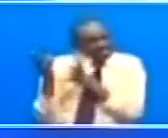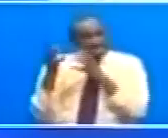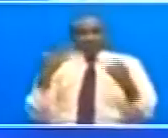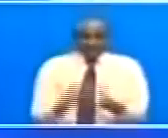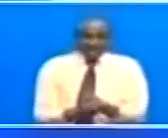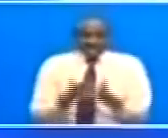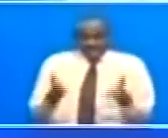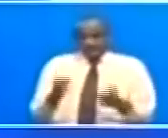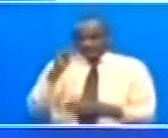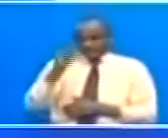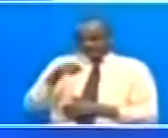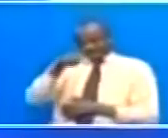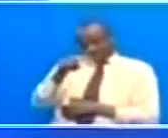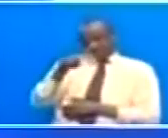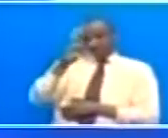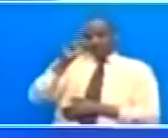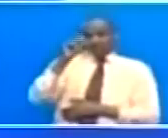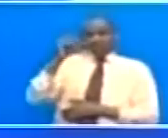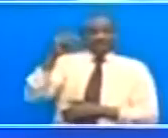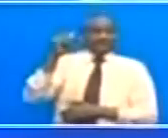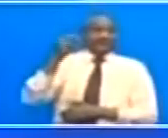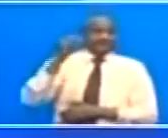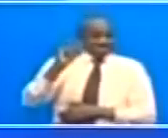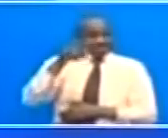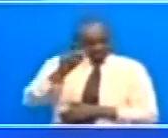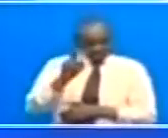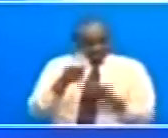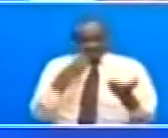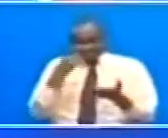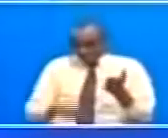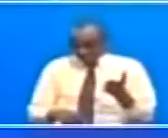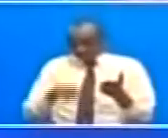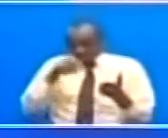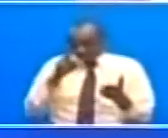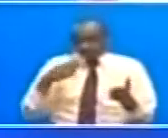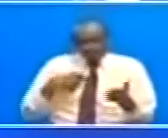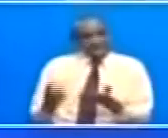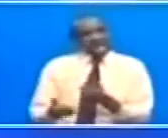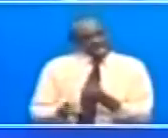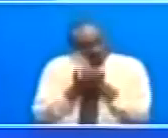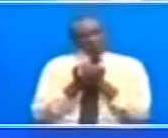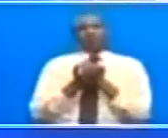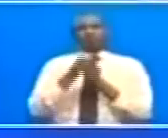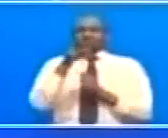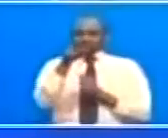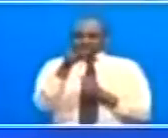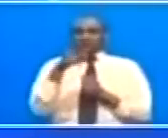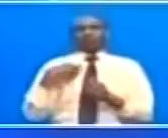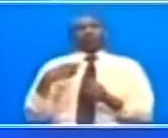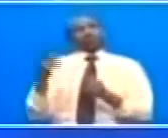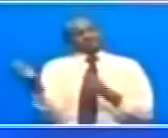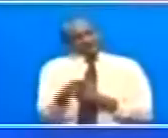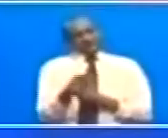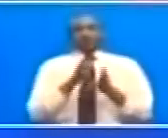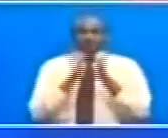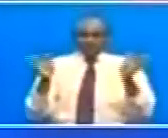mbunge wa Budalangi Ababu Namwamba kuwasilisha mswada bungeni ambao utasaidia pakubwa katika kusawazisha mishahara ya wafanyakazi